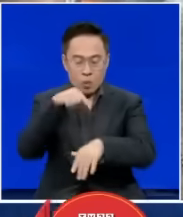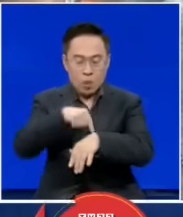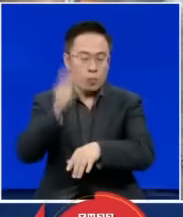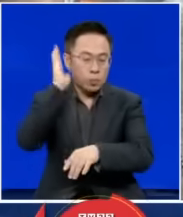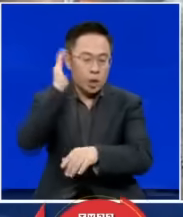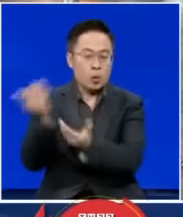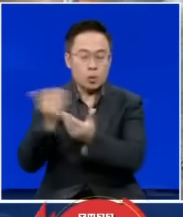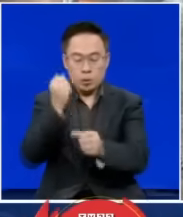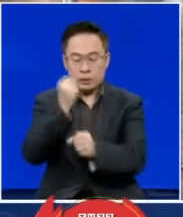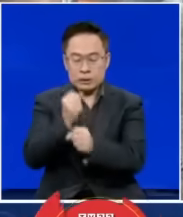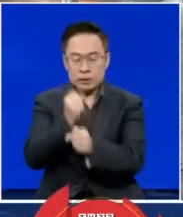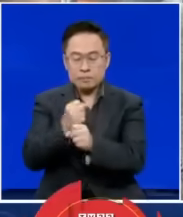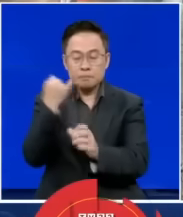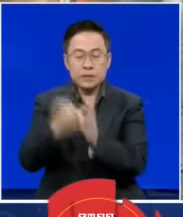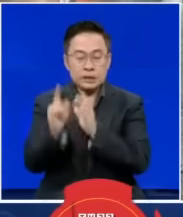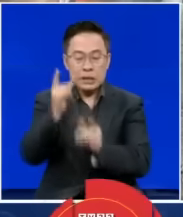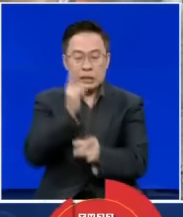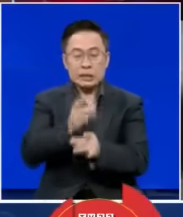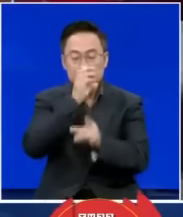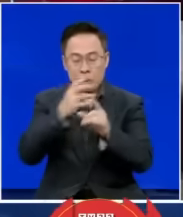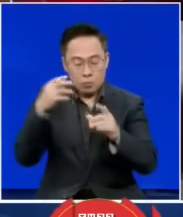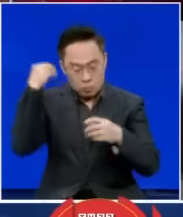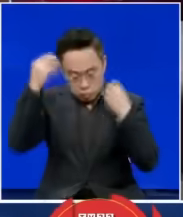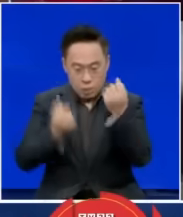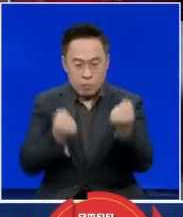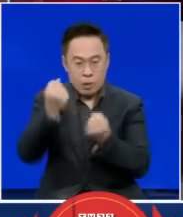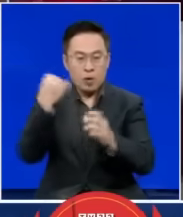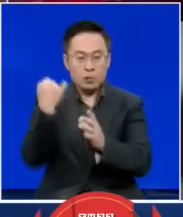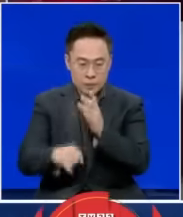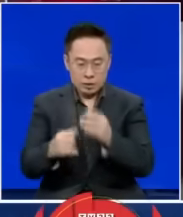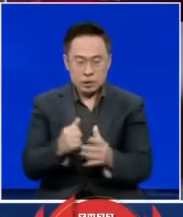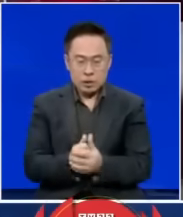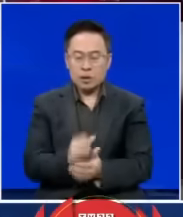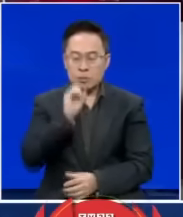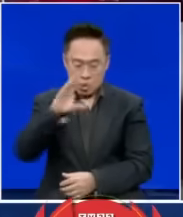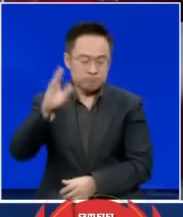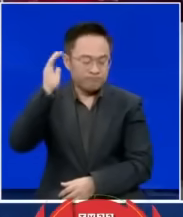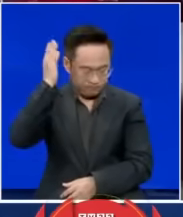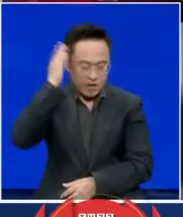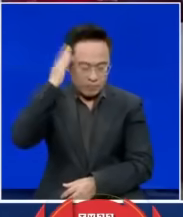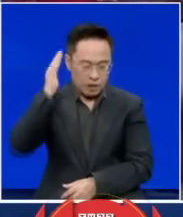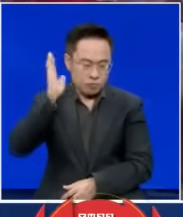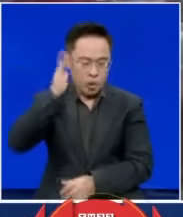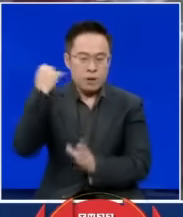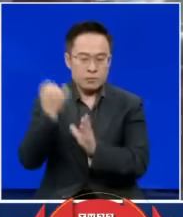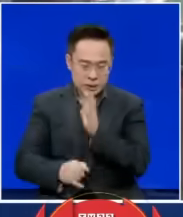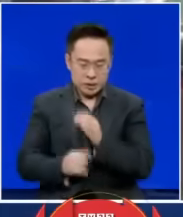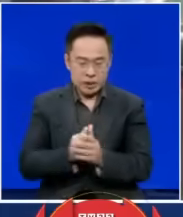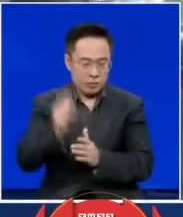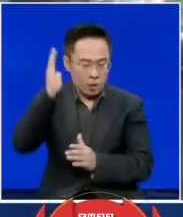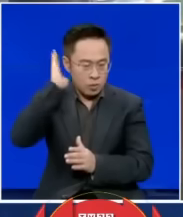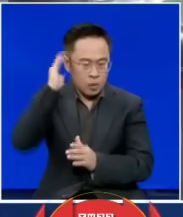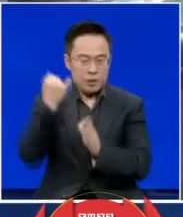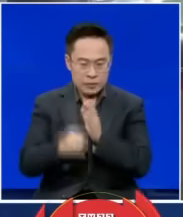แล้วขับฝ่าด่านรัฐมนตรีสันติก็เลยบอกว่าหนุ่มๆพวกนี้เทศกาลมันแย่มากเลยนะแต่ปกติแล้วเนี่ยเ